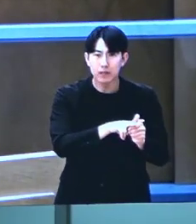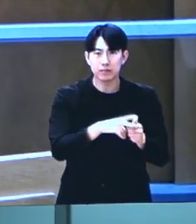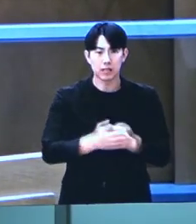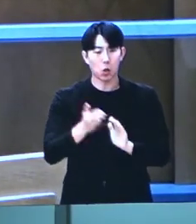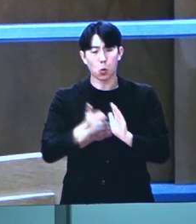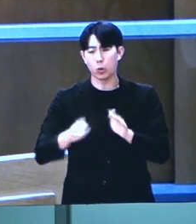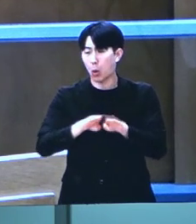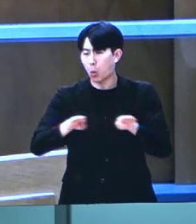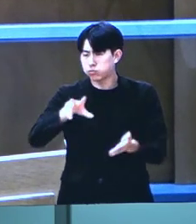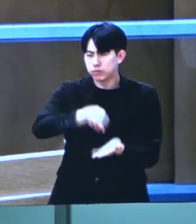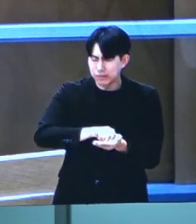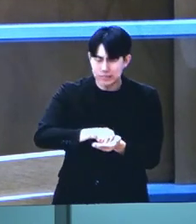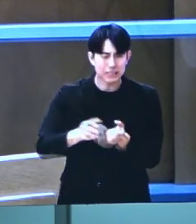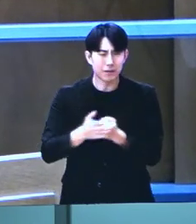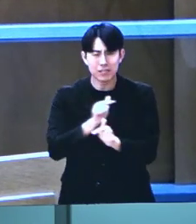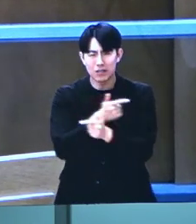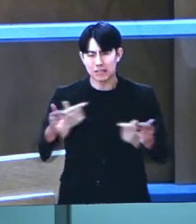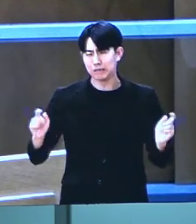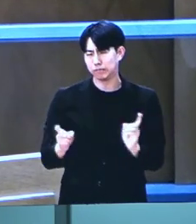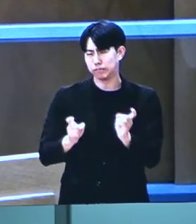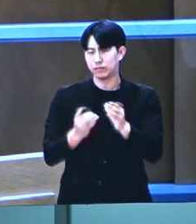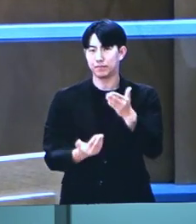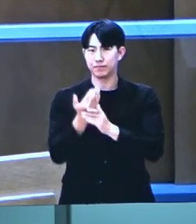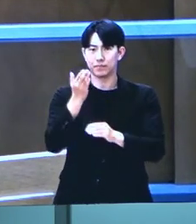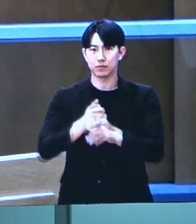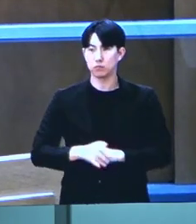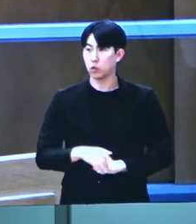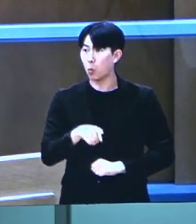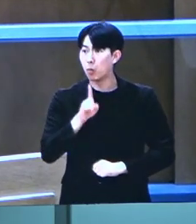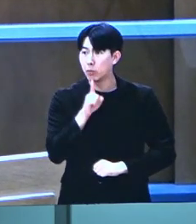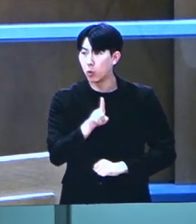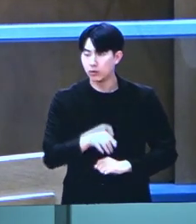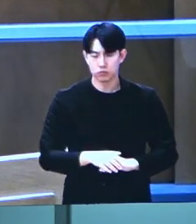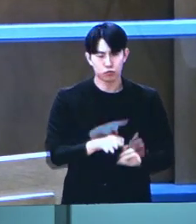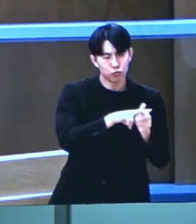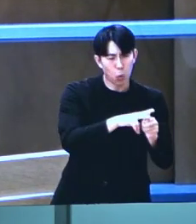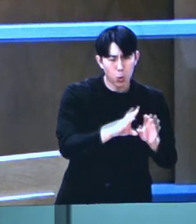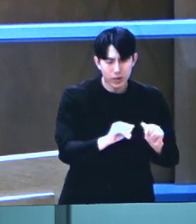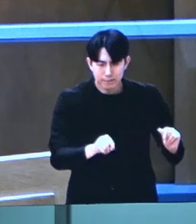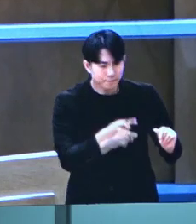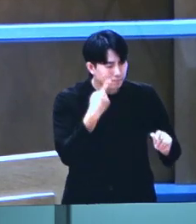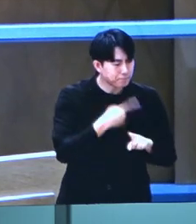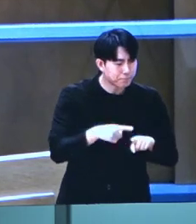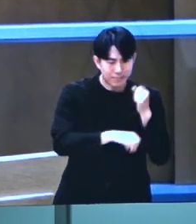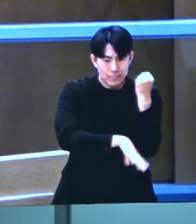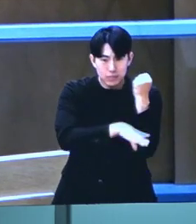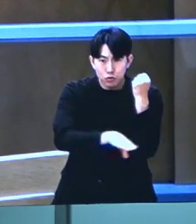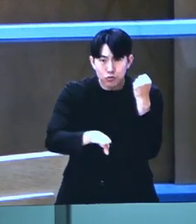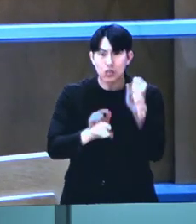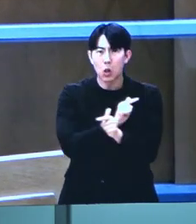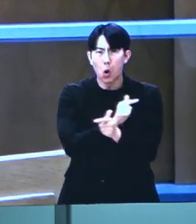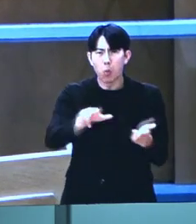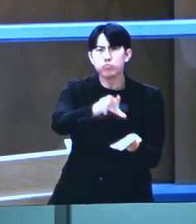논란으로 자문이 끊이질 않고 있습니다. 이는 후보지 평가 기준과 선정 절차의 많은